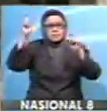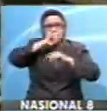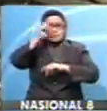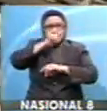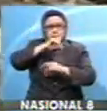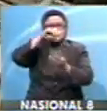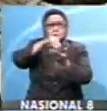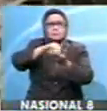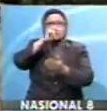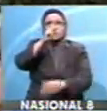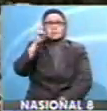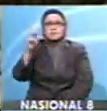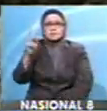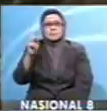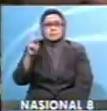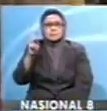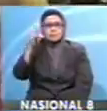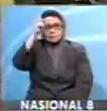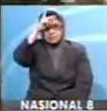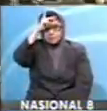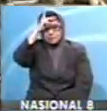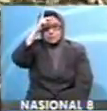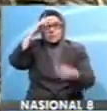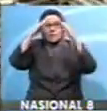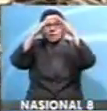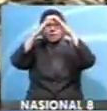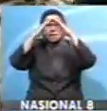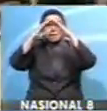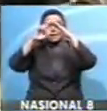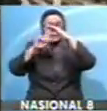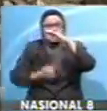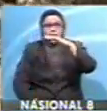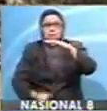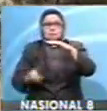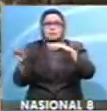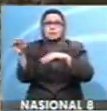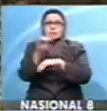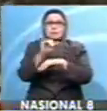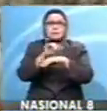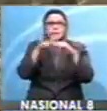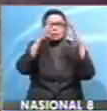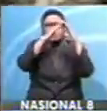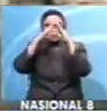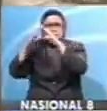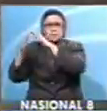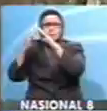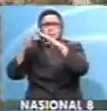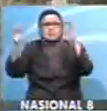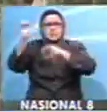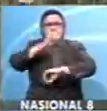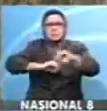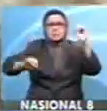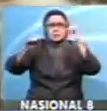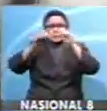adalah jajahan Kuala kerai bandarnya tenggelam dan kini tidak ubah seperti pekan kobboi yang tidak berpenghuni